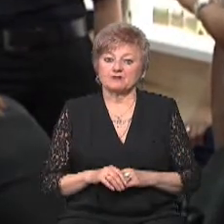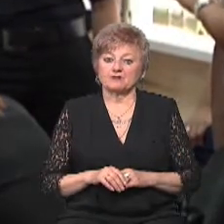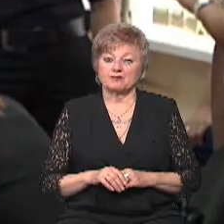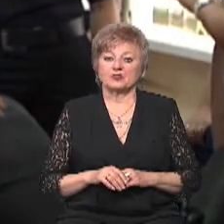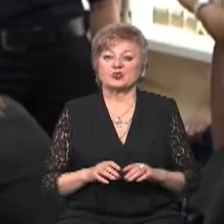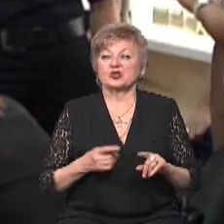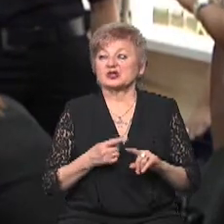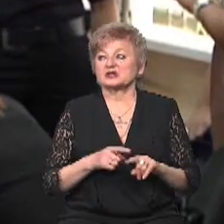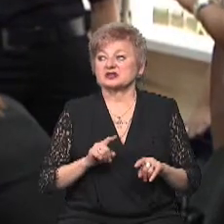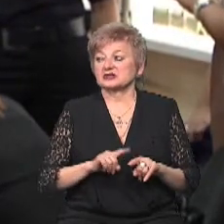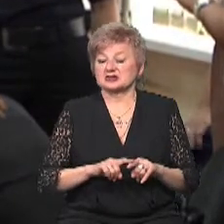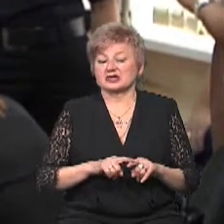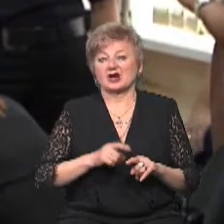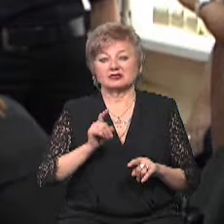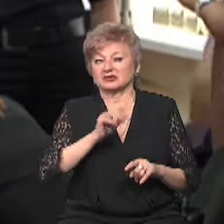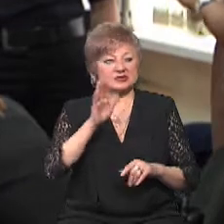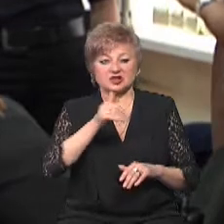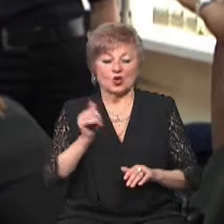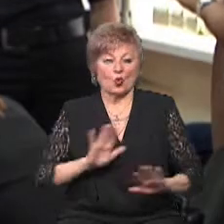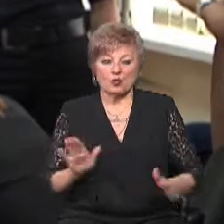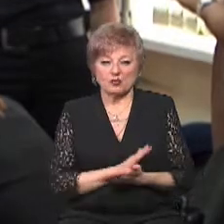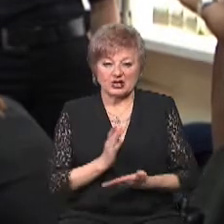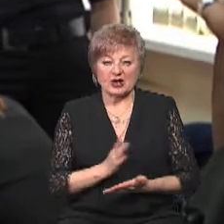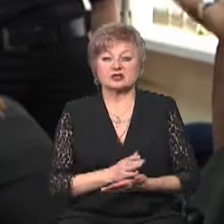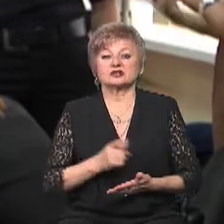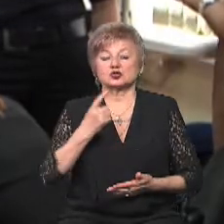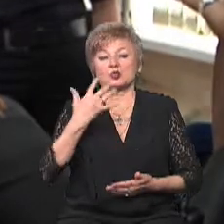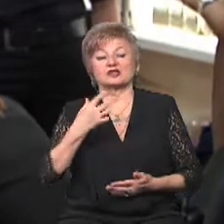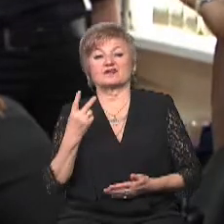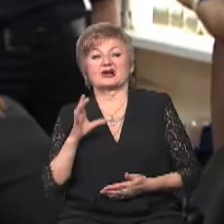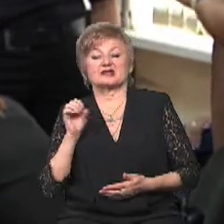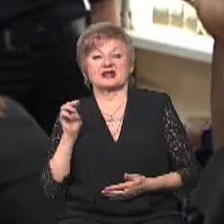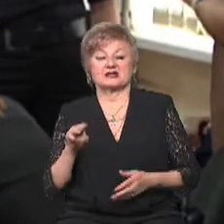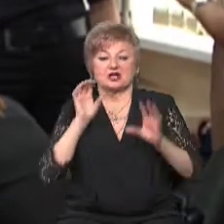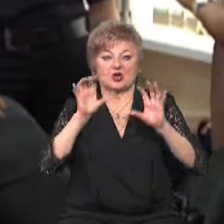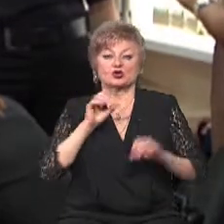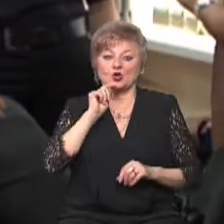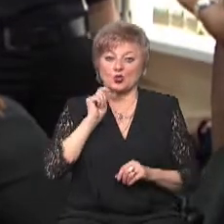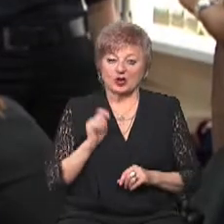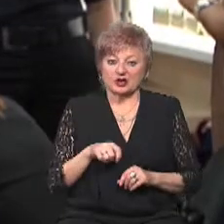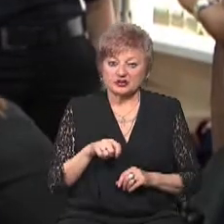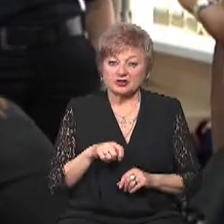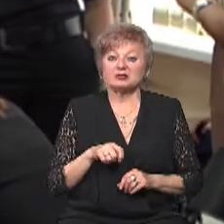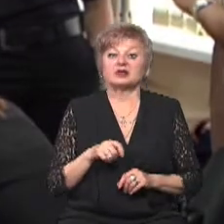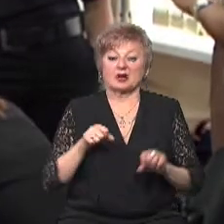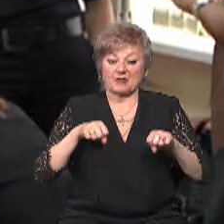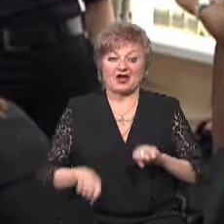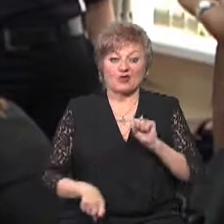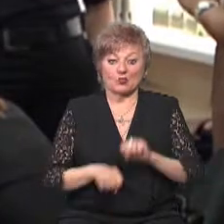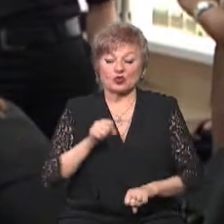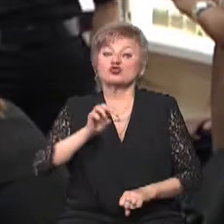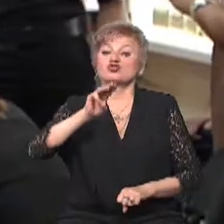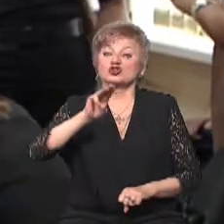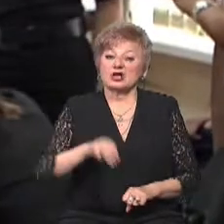неналежне утримання фасадів будівель за 152 статтею Кодексу України про адміністративні правопорушення накладаються